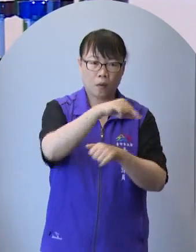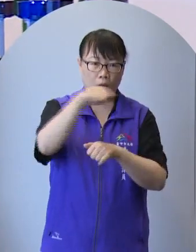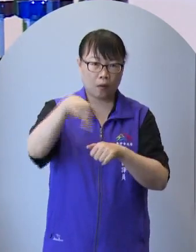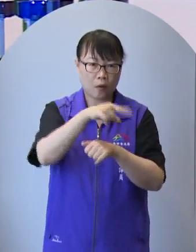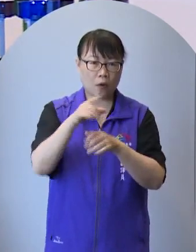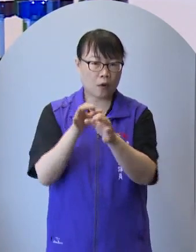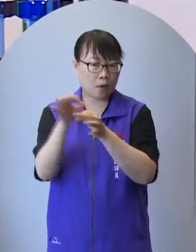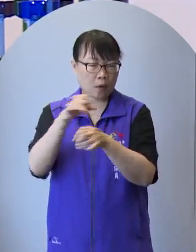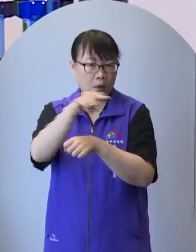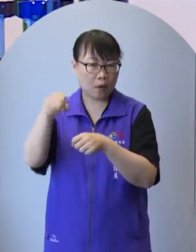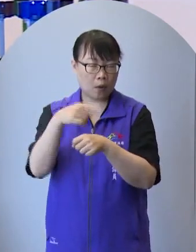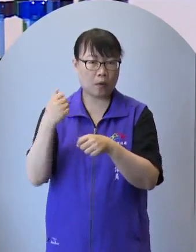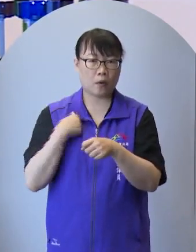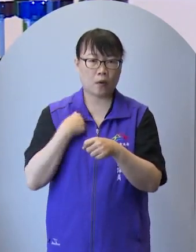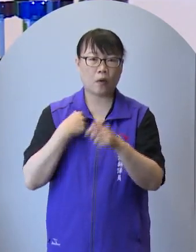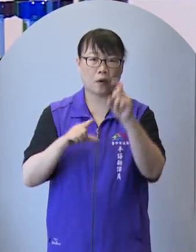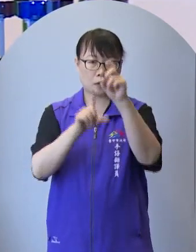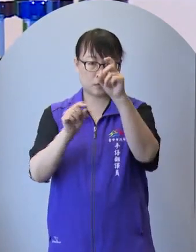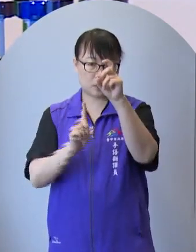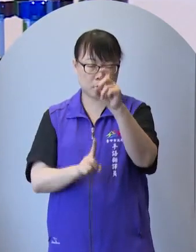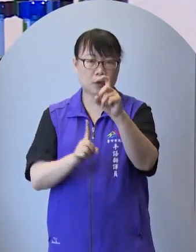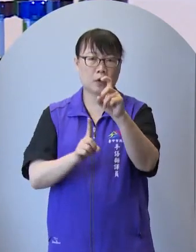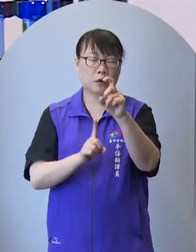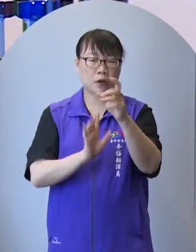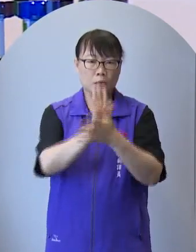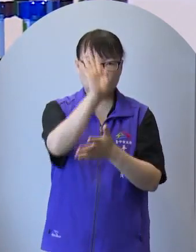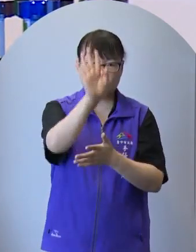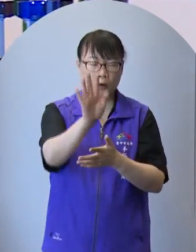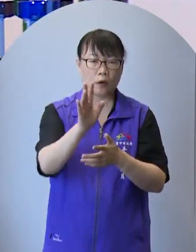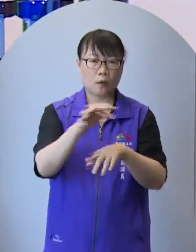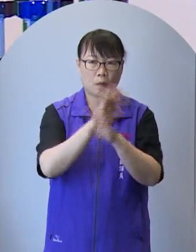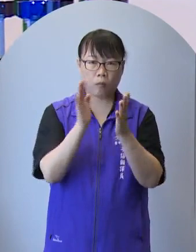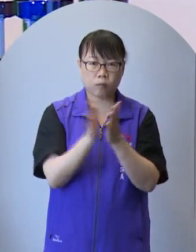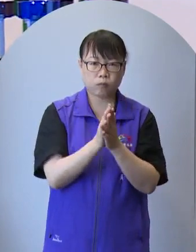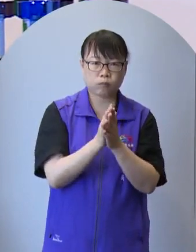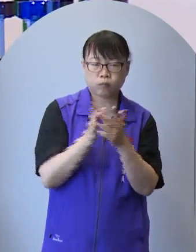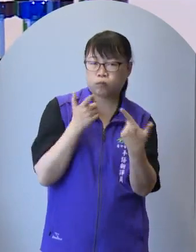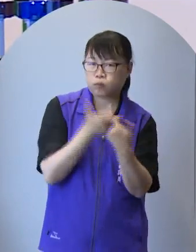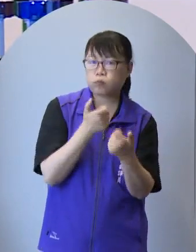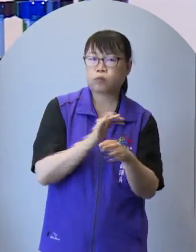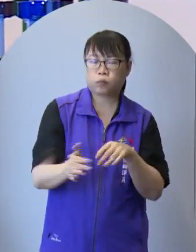商家在10月1号啊能够更快的一次到位，可以马上